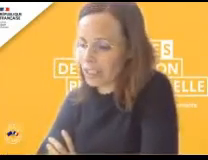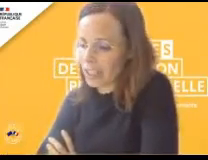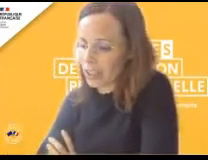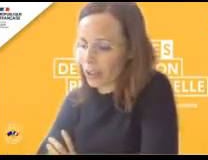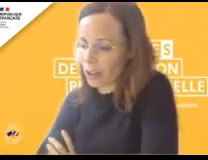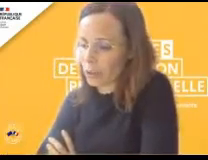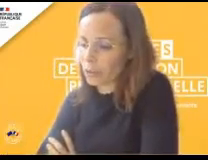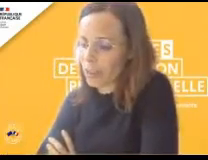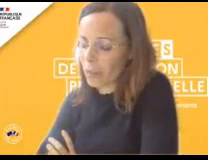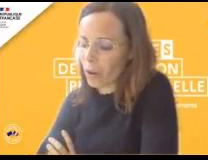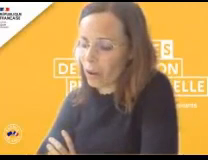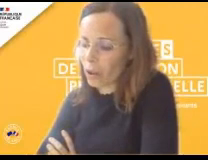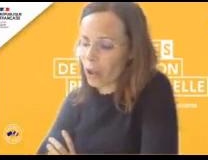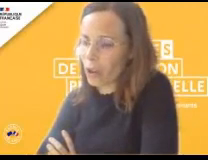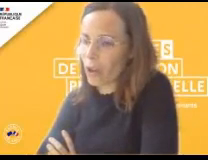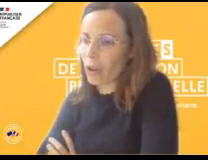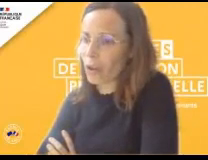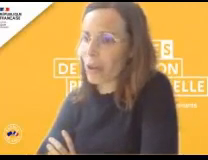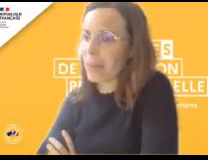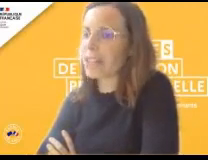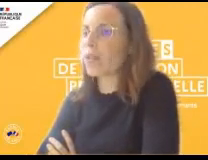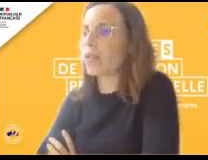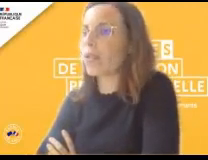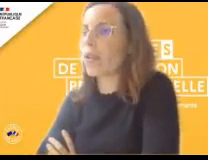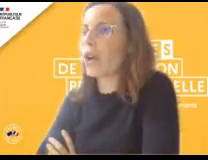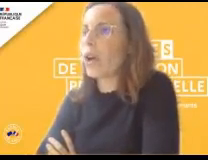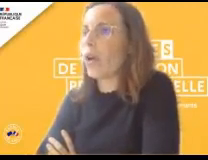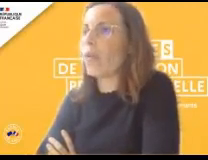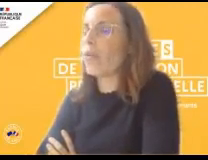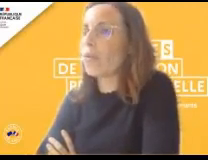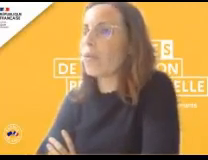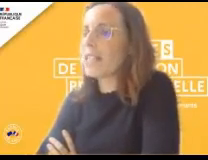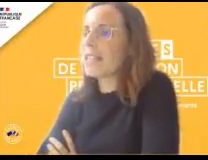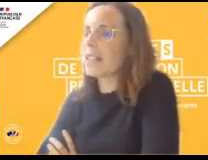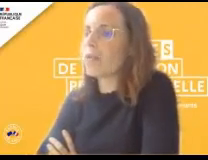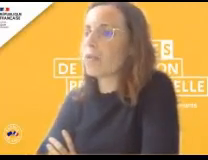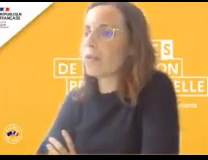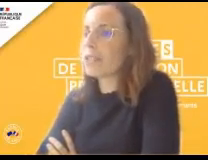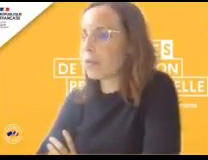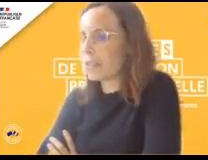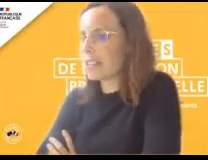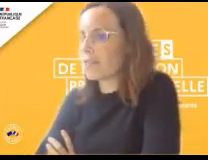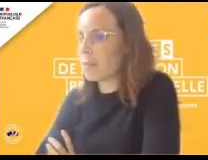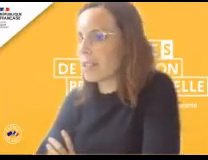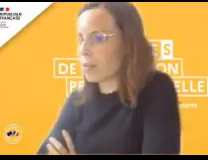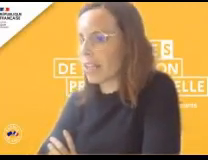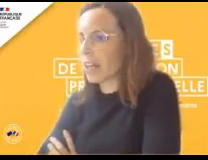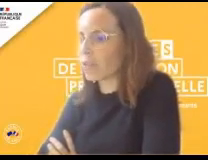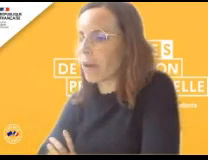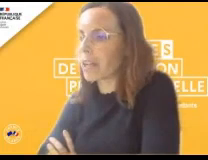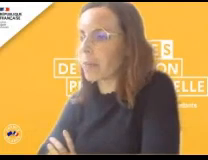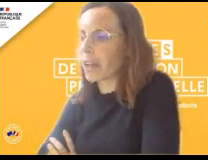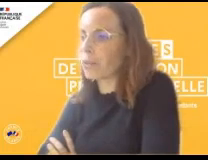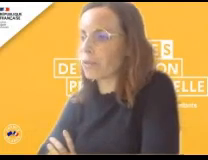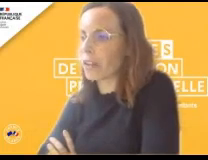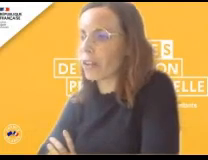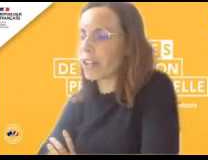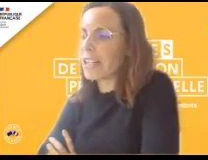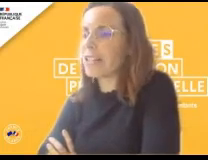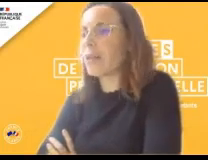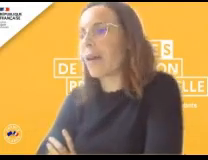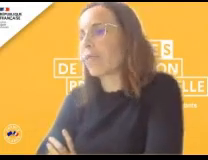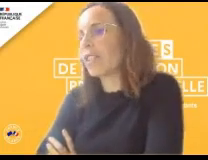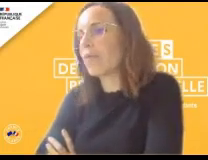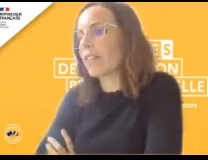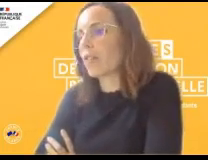région, notamment quand la personne veut mobiliser le dispositif des missionnaires dont Marie parlait tout à